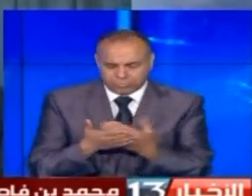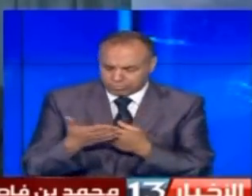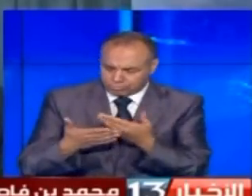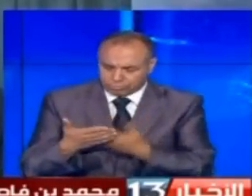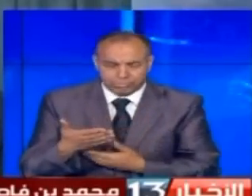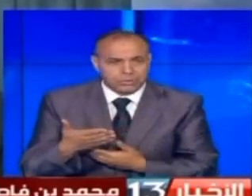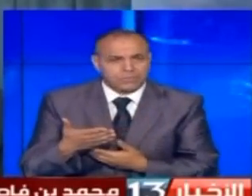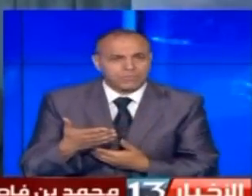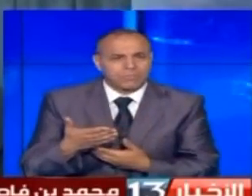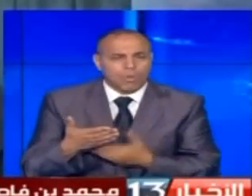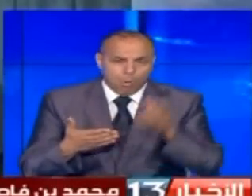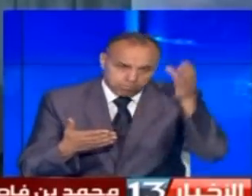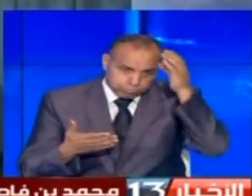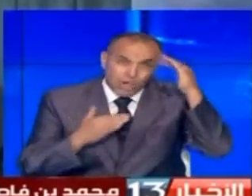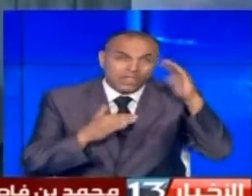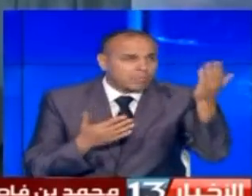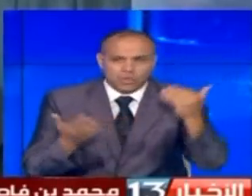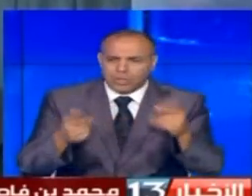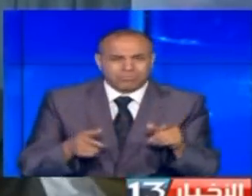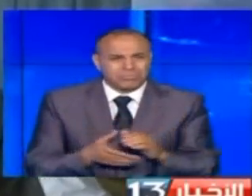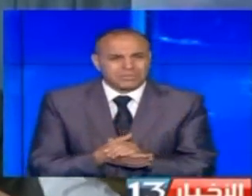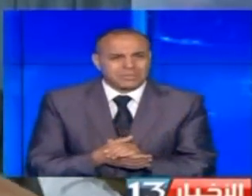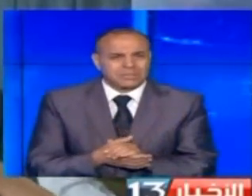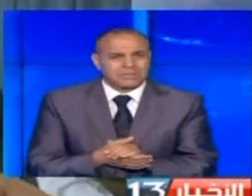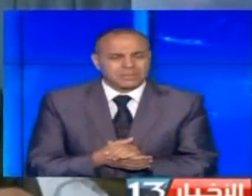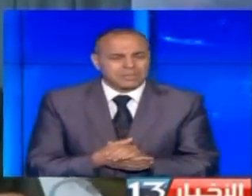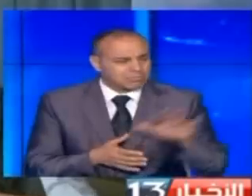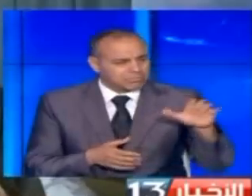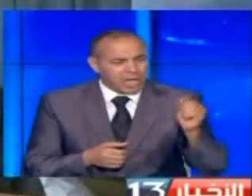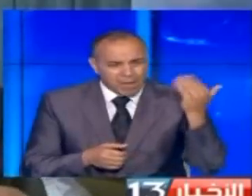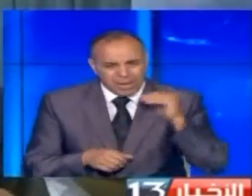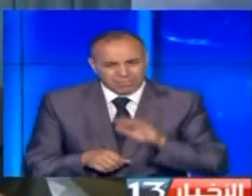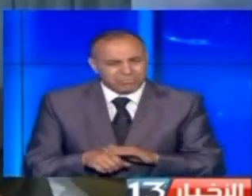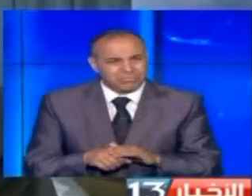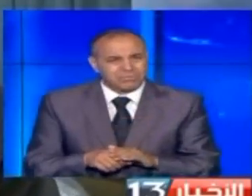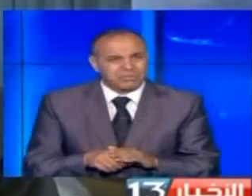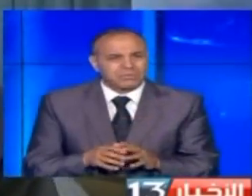من خلال الخبراء الأجانب الذين انتدبتهم